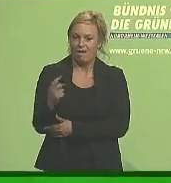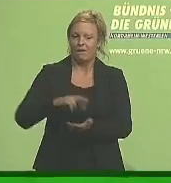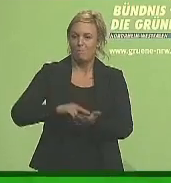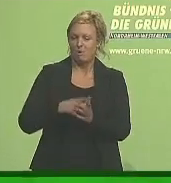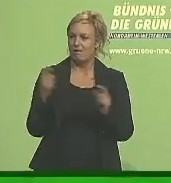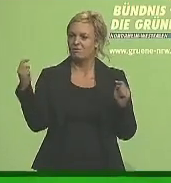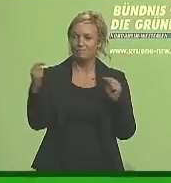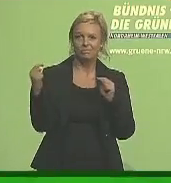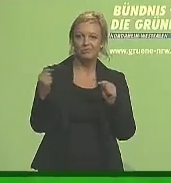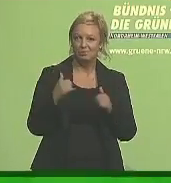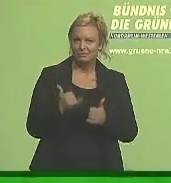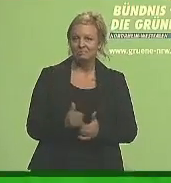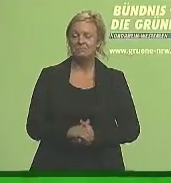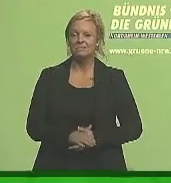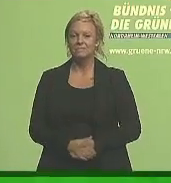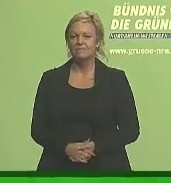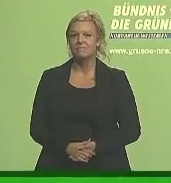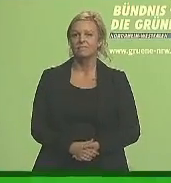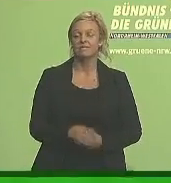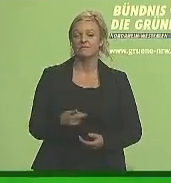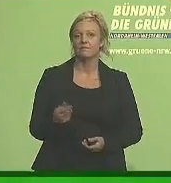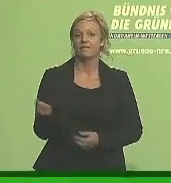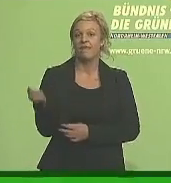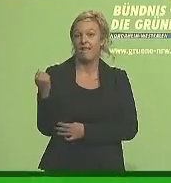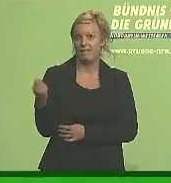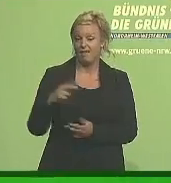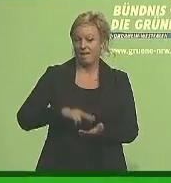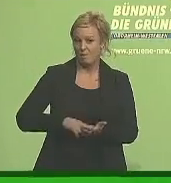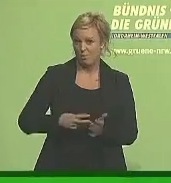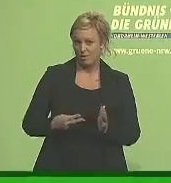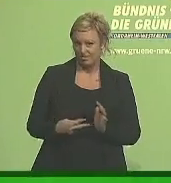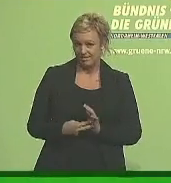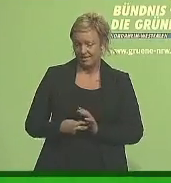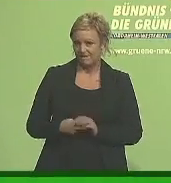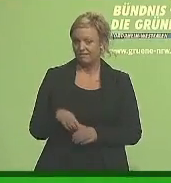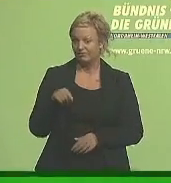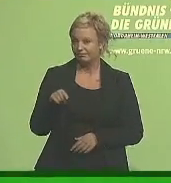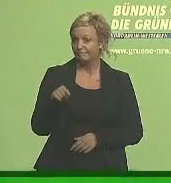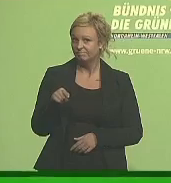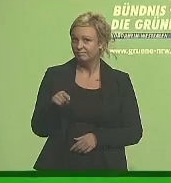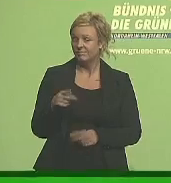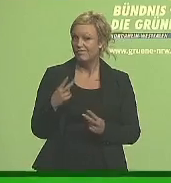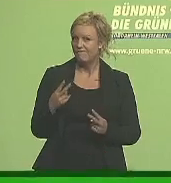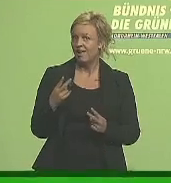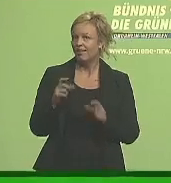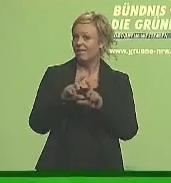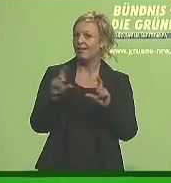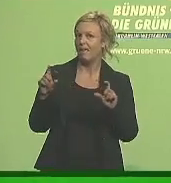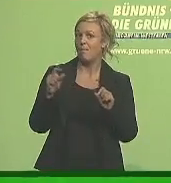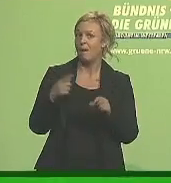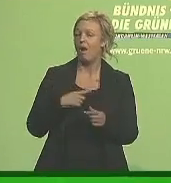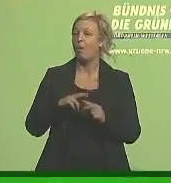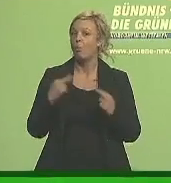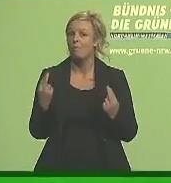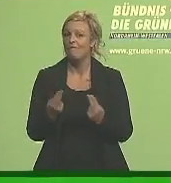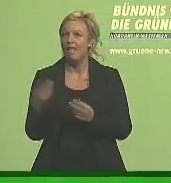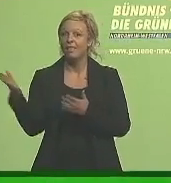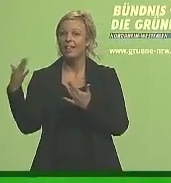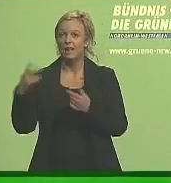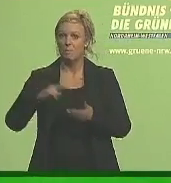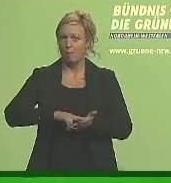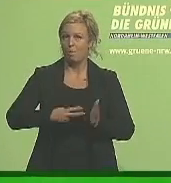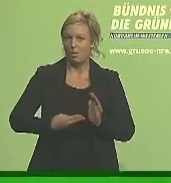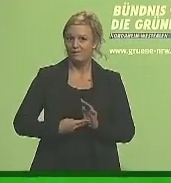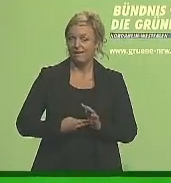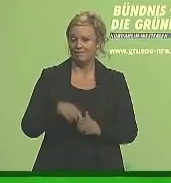diskutieren, denn die Energiepolitik ist als Teil der Umwelt- und Klimapolitik der Kern unseres Selbstverständnisses und